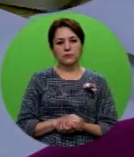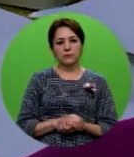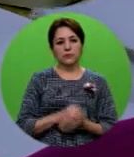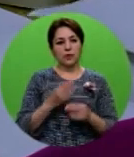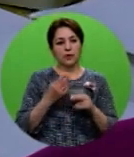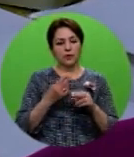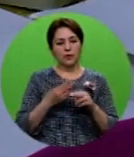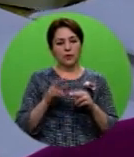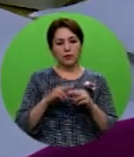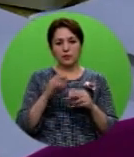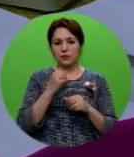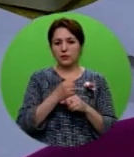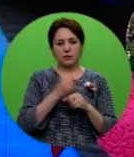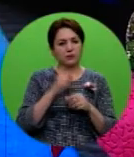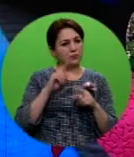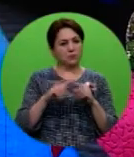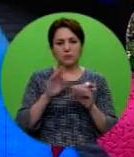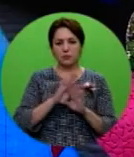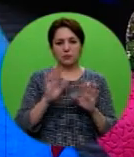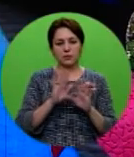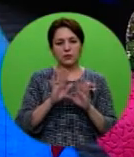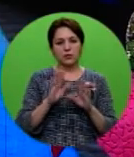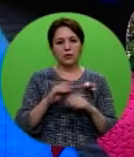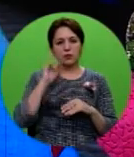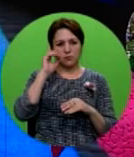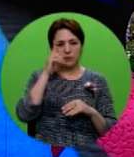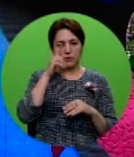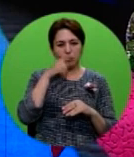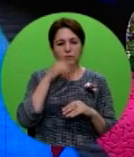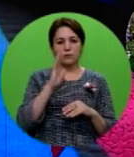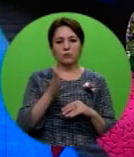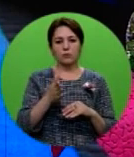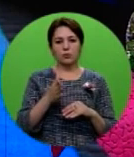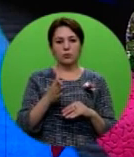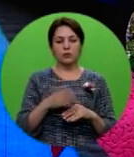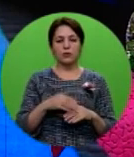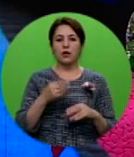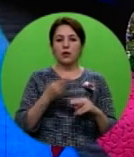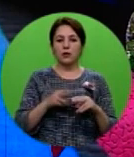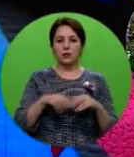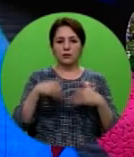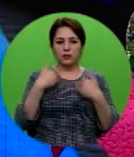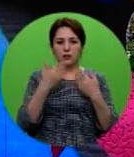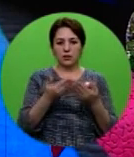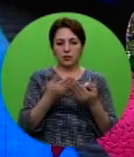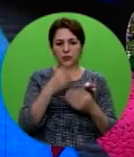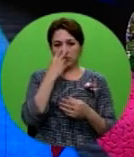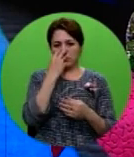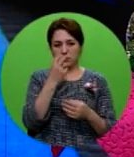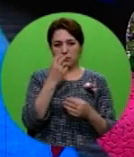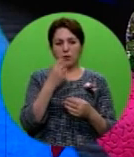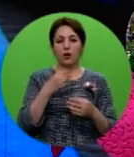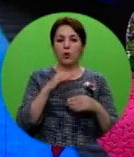Этот процесс не быстрый, но тем не менее интересный. Это дает навык, определенный